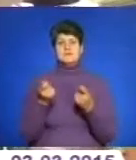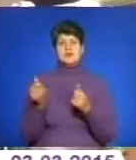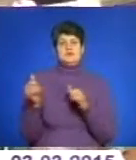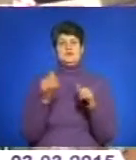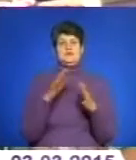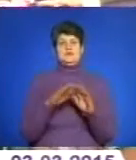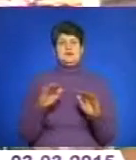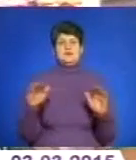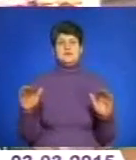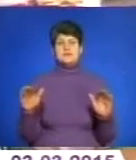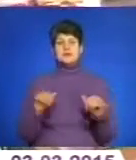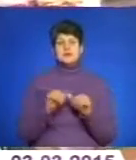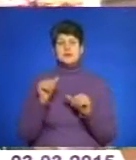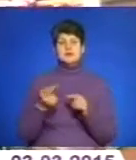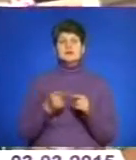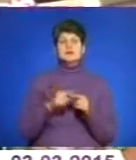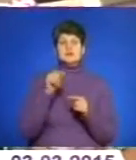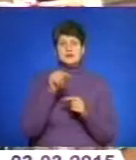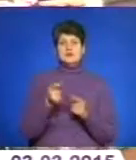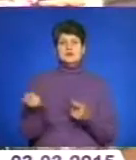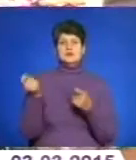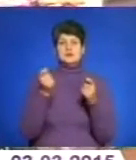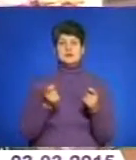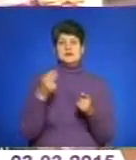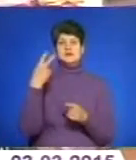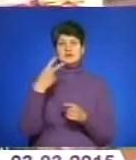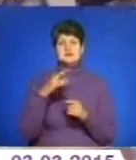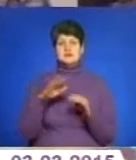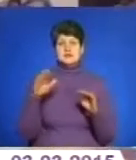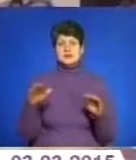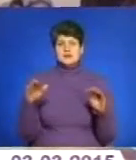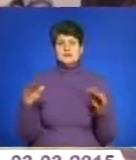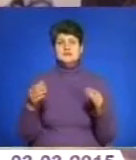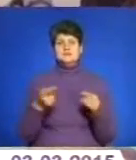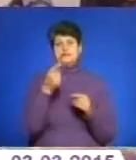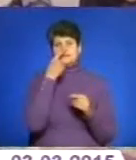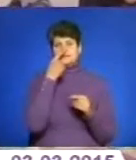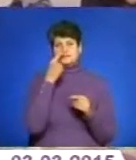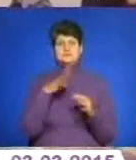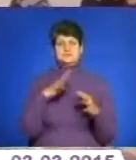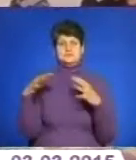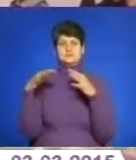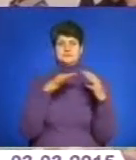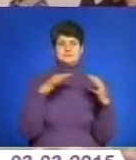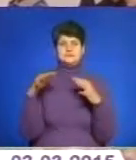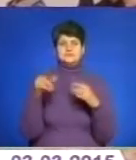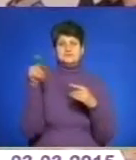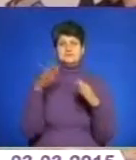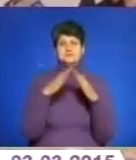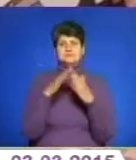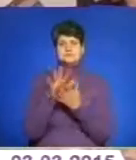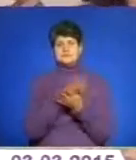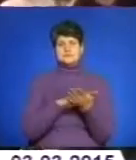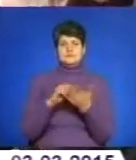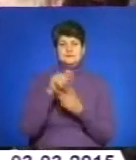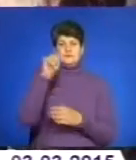сімей. Окрім цього, сюди переселили і 20 неповнолітніх з території, де ще нещодавно йшли бойові дії і їхні домівки зруйнувала